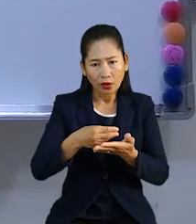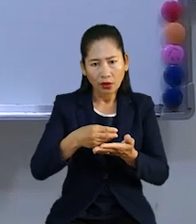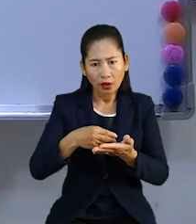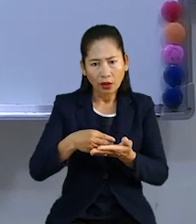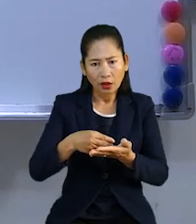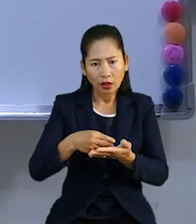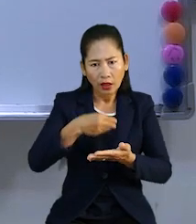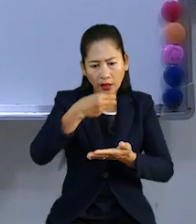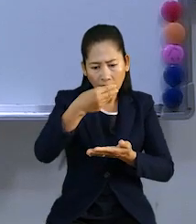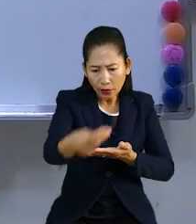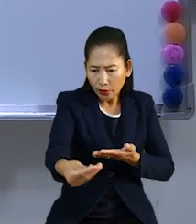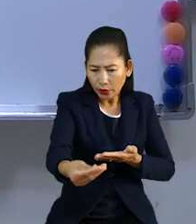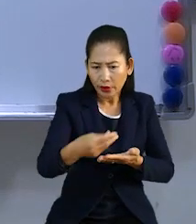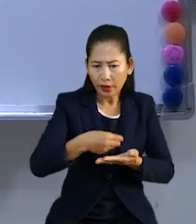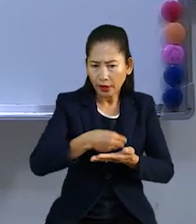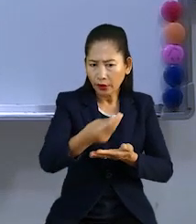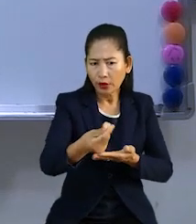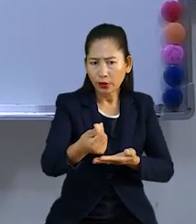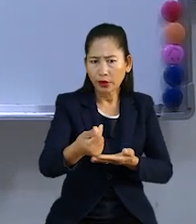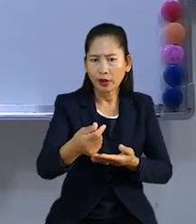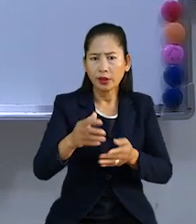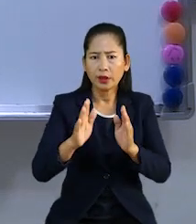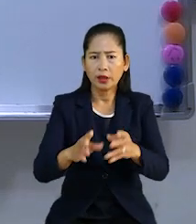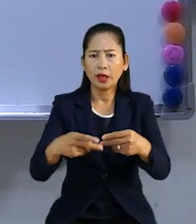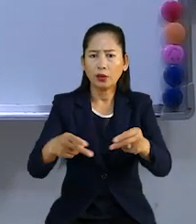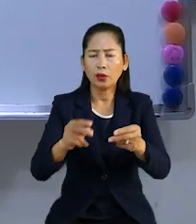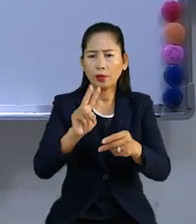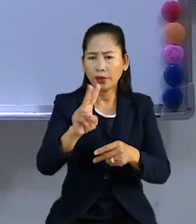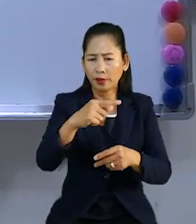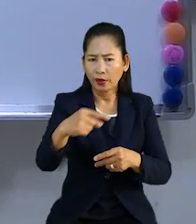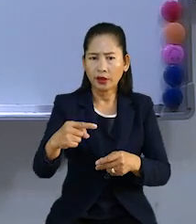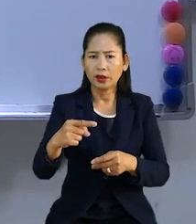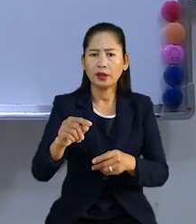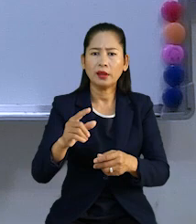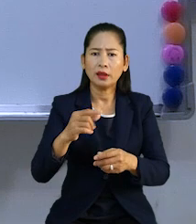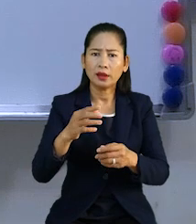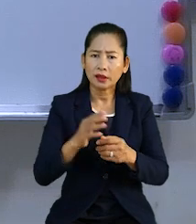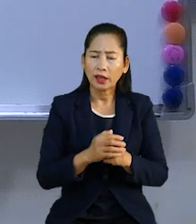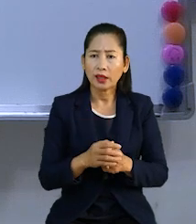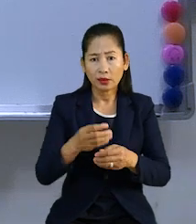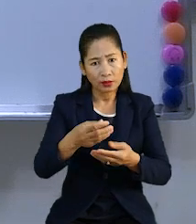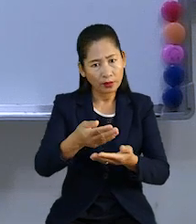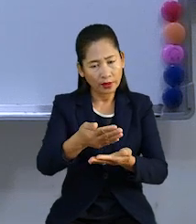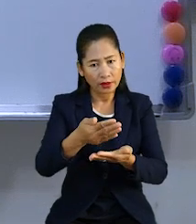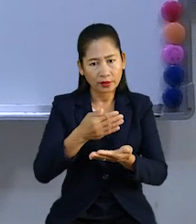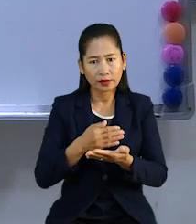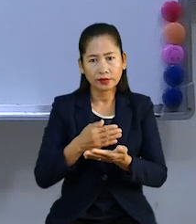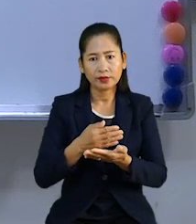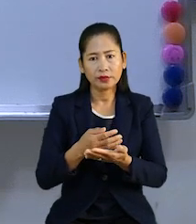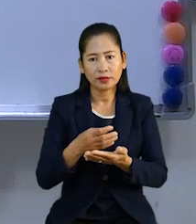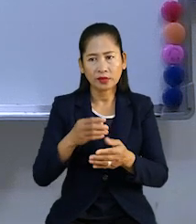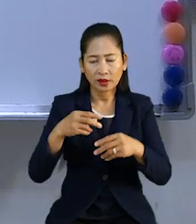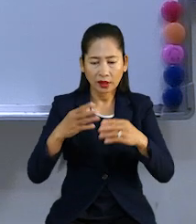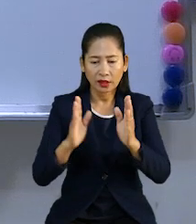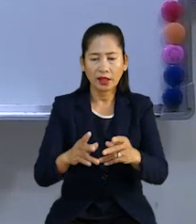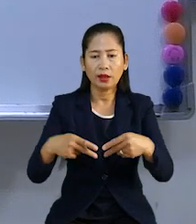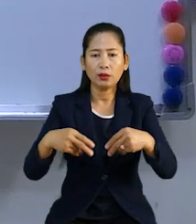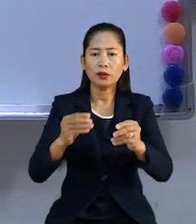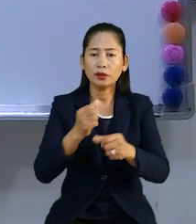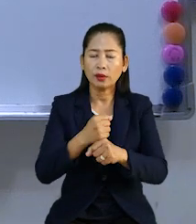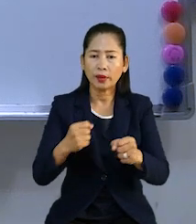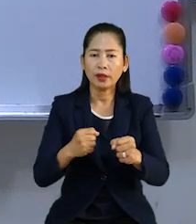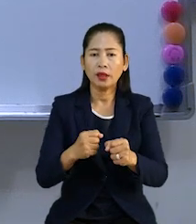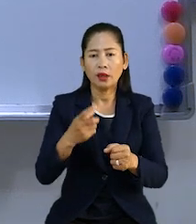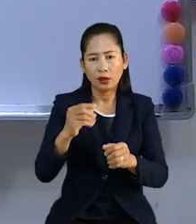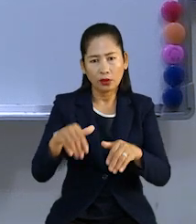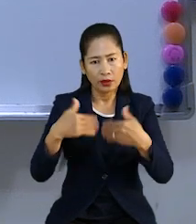hợi, lôi ao tới nẹt lụa, chấm nuôn pi poan riêng. Ta nẹt lụa tới thưa ấy con. Chà,